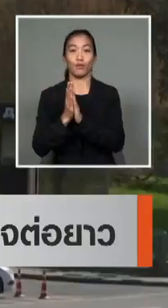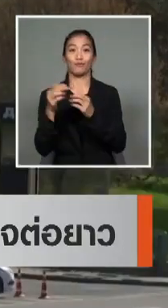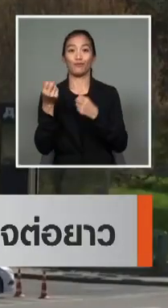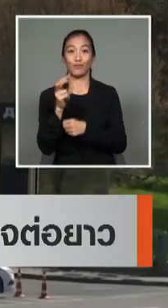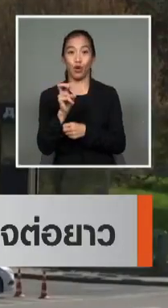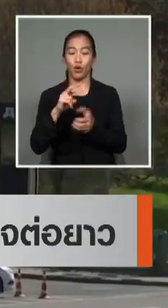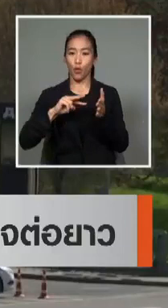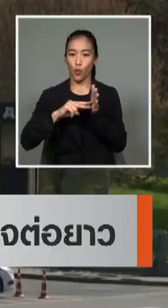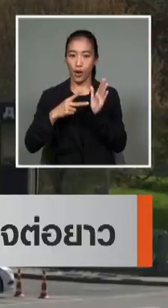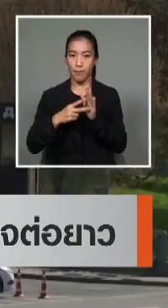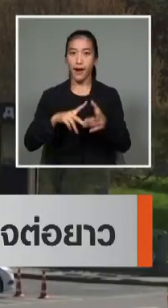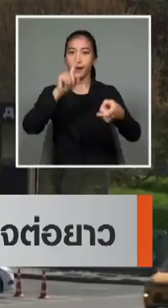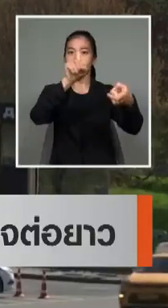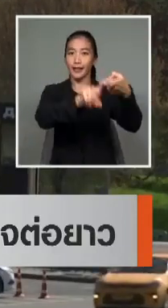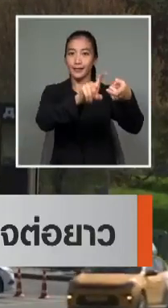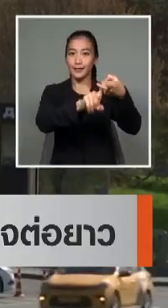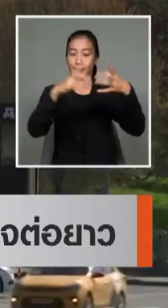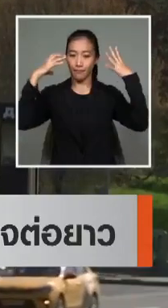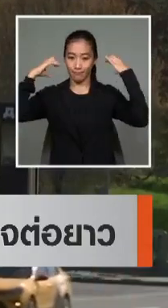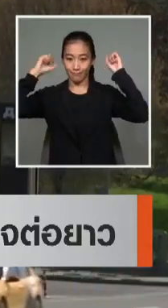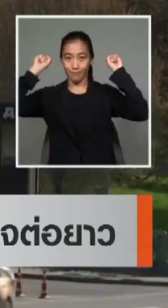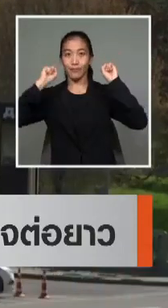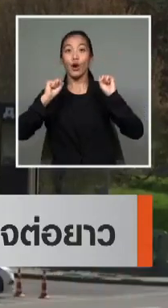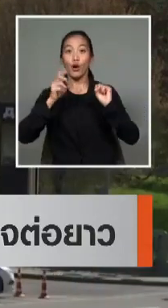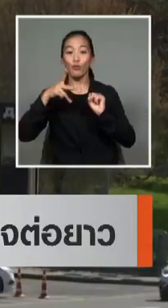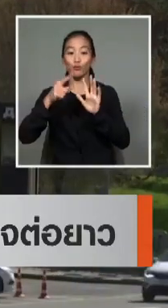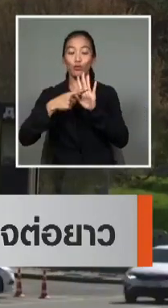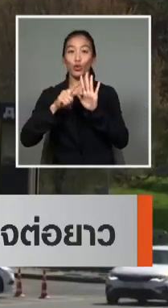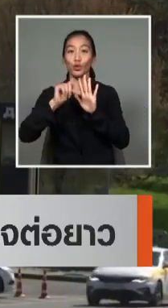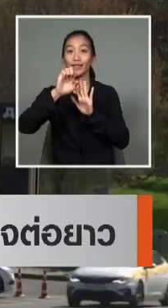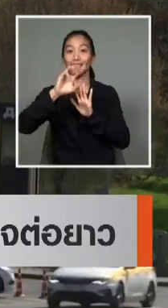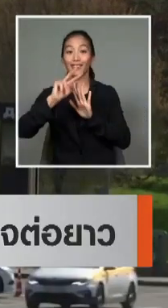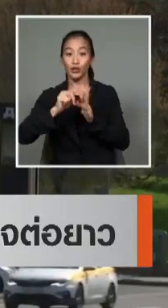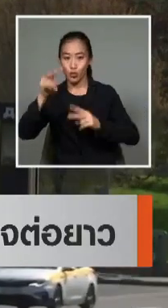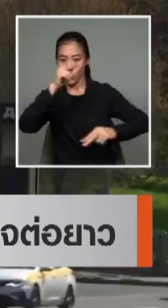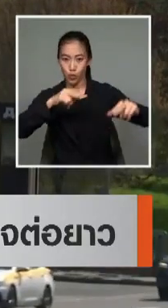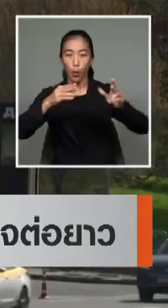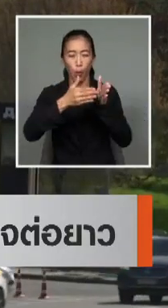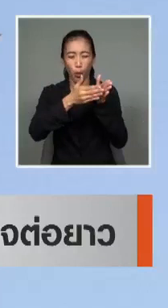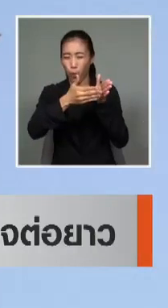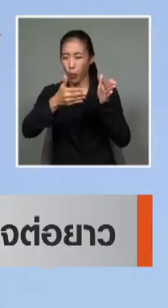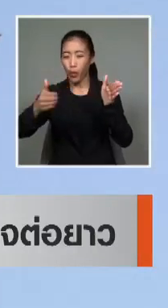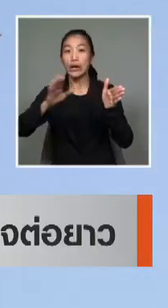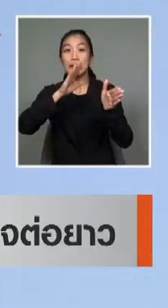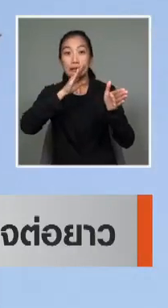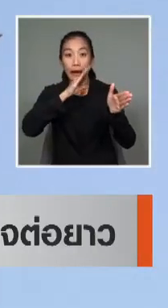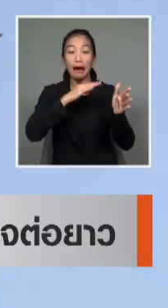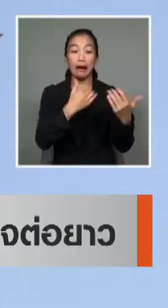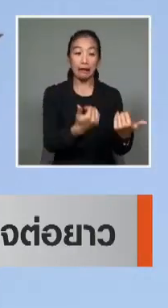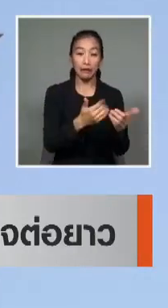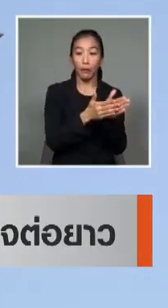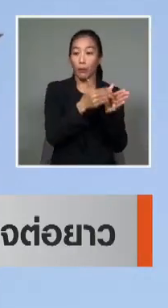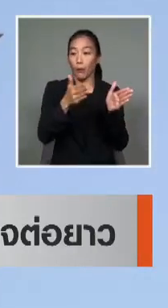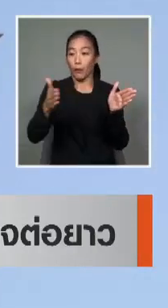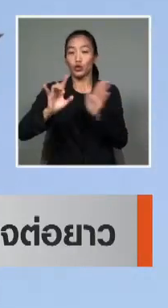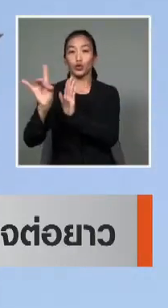จนถึงปี2036เลยทีเดียวตอนนี้อายุ67ปีนะคะถ้าเกิดไปจนถึงตอนนั้นเขาจะมีอายุ83ปีค่ะซึ่งแน่